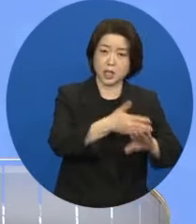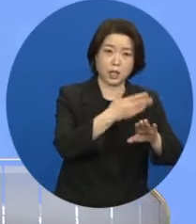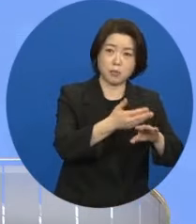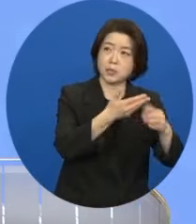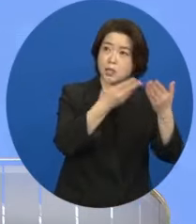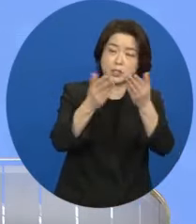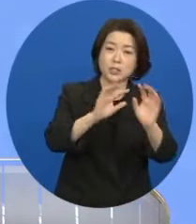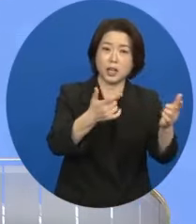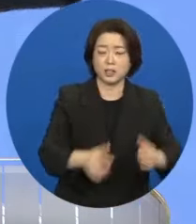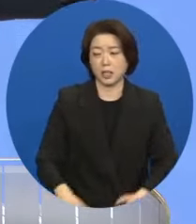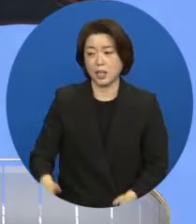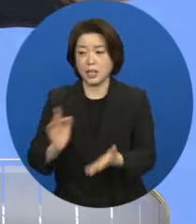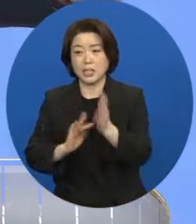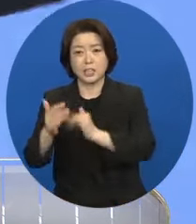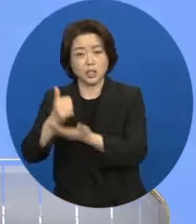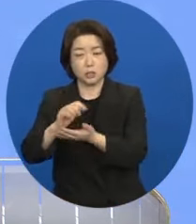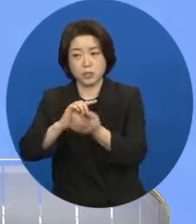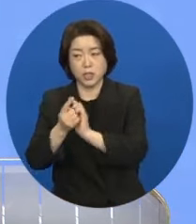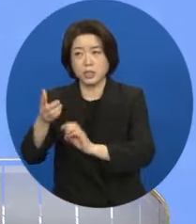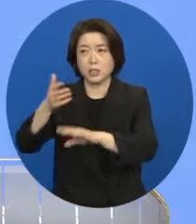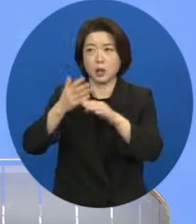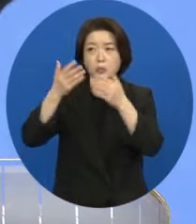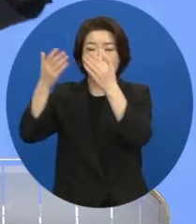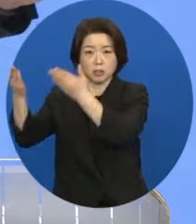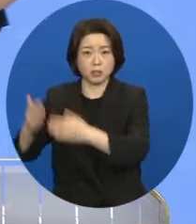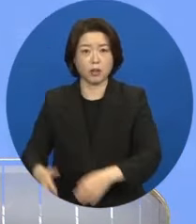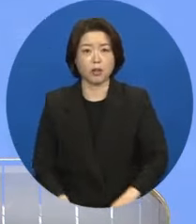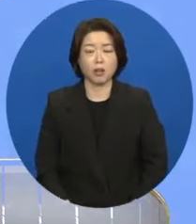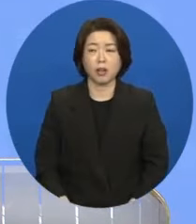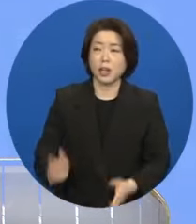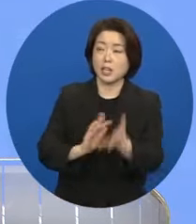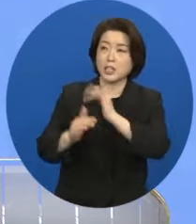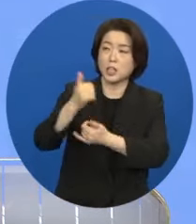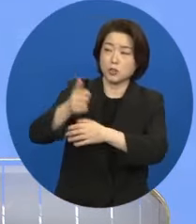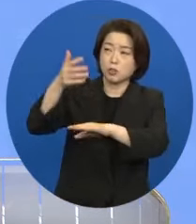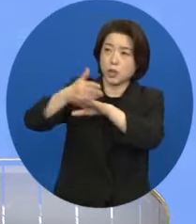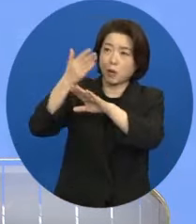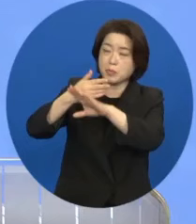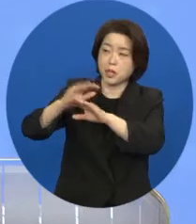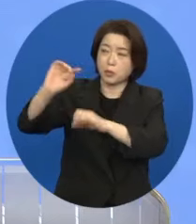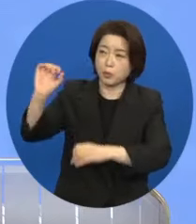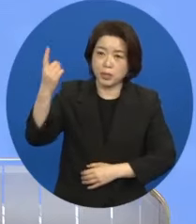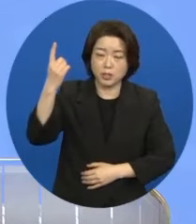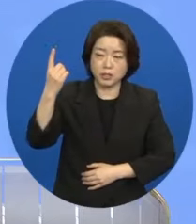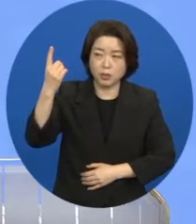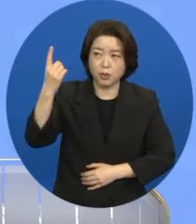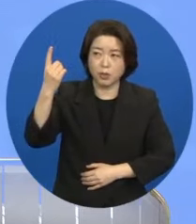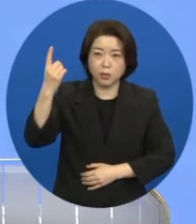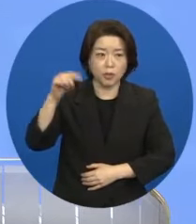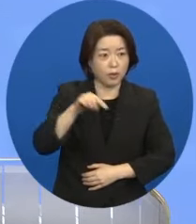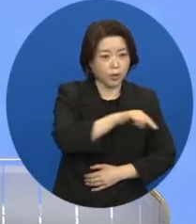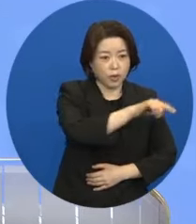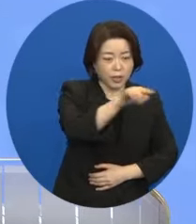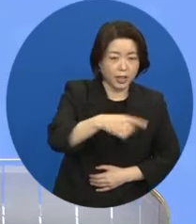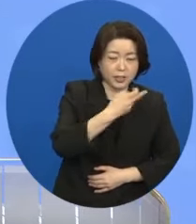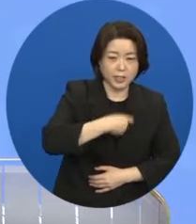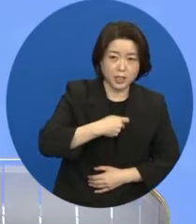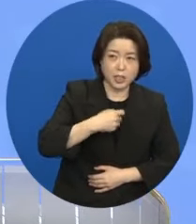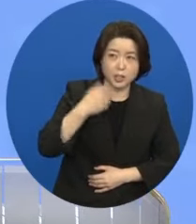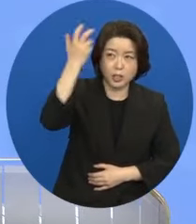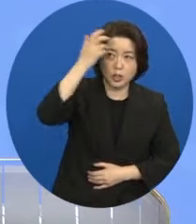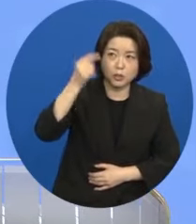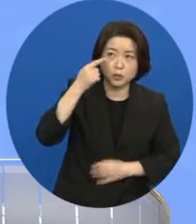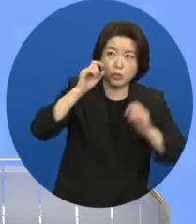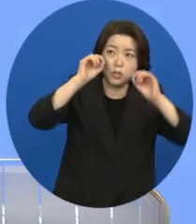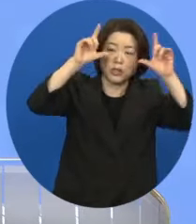아니에요 예수님이 감사했는데 예수님이 감사 때문에 제자들이 영적인 눈이 열립니다 아 감사는